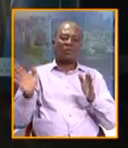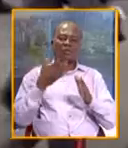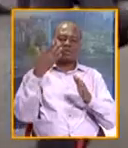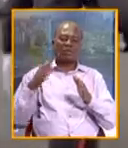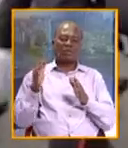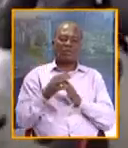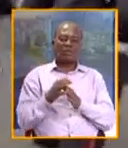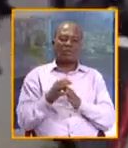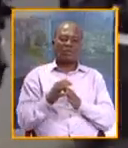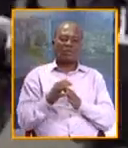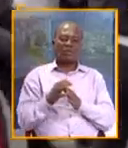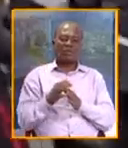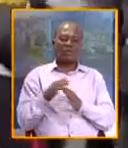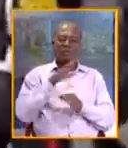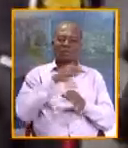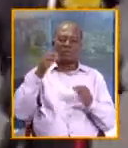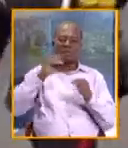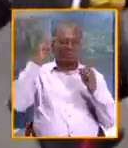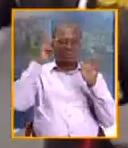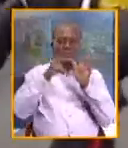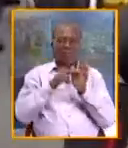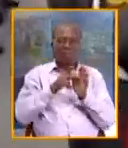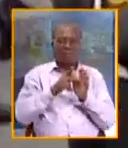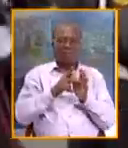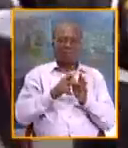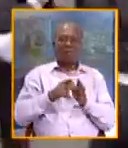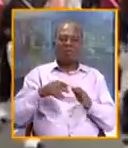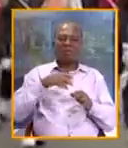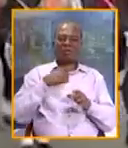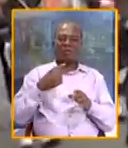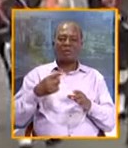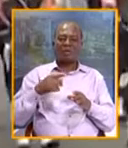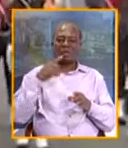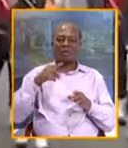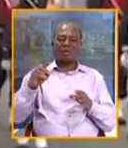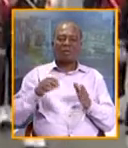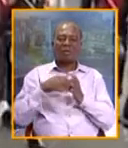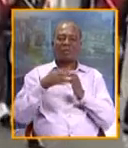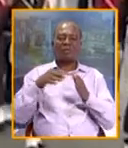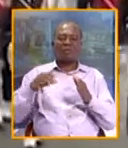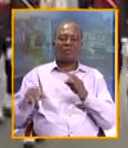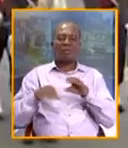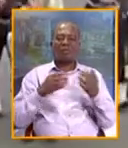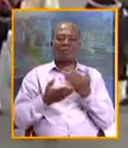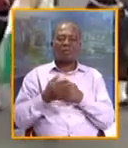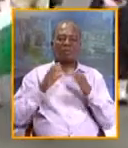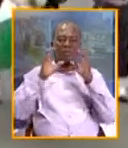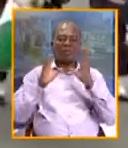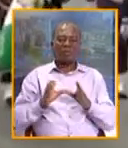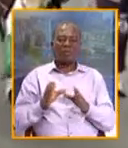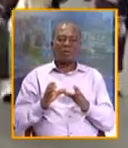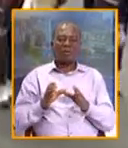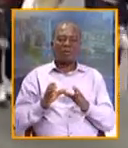nous sommes sensés précision l'outragé à l'hymne national et quelquefois commis par des citoyens